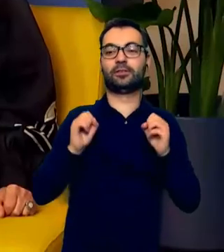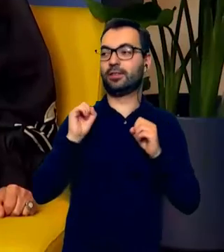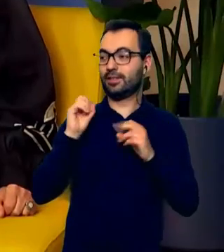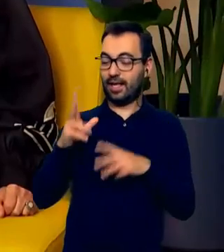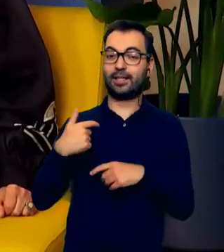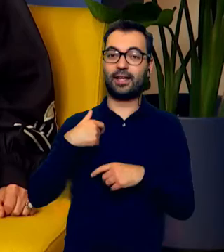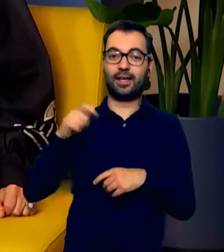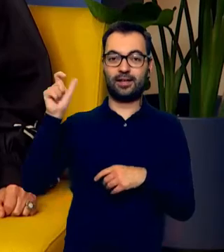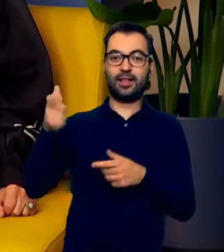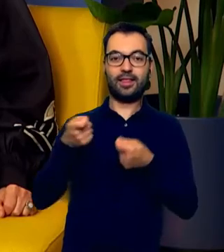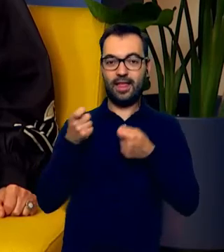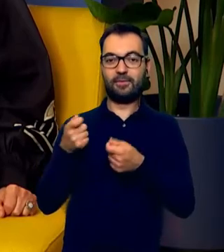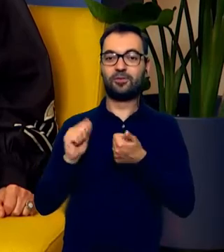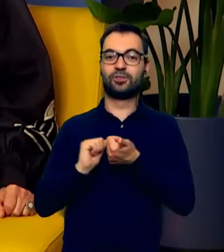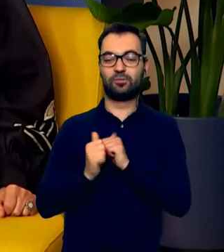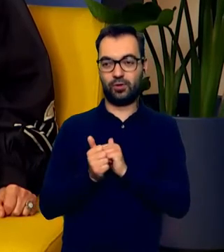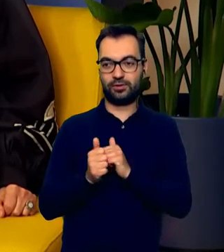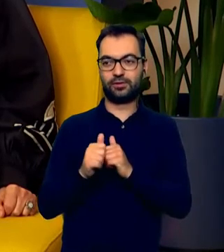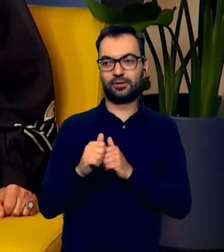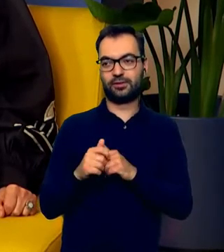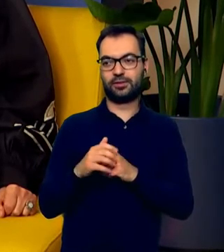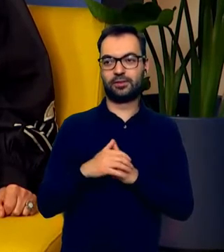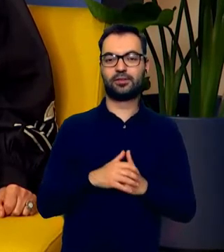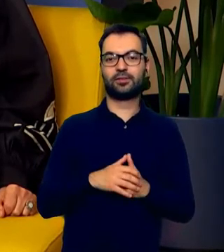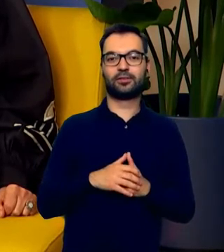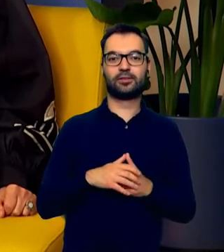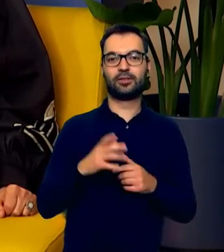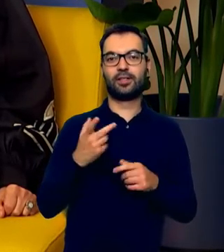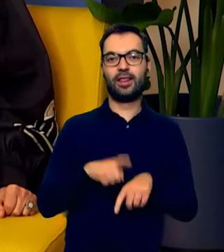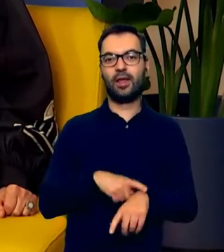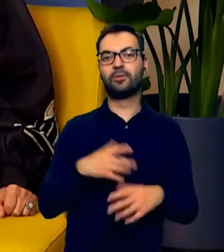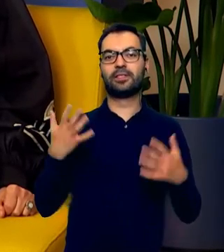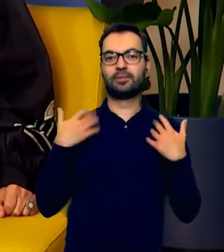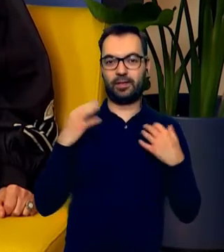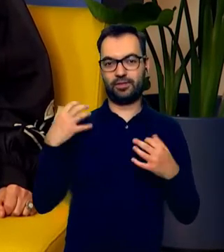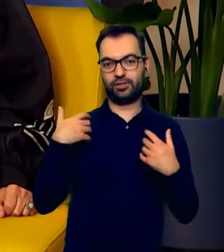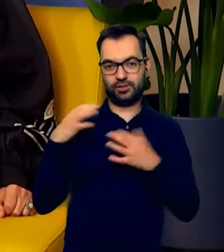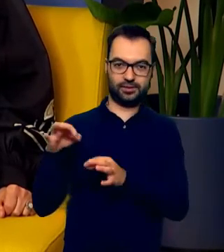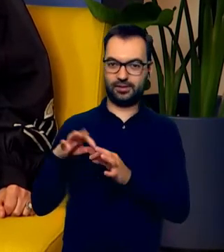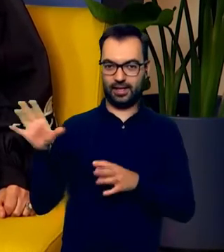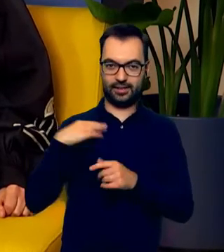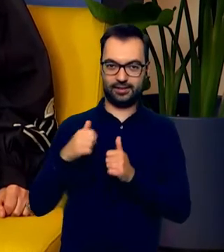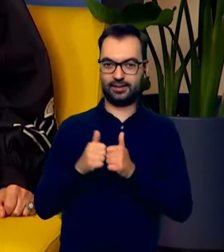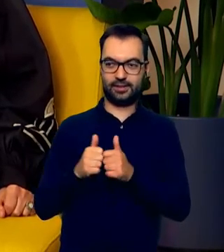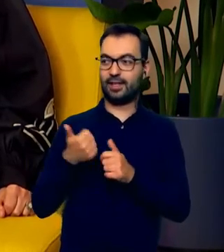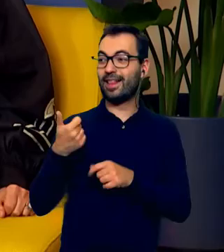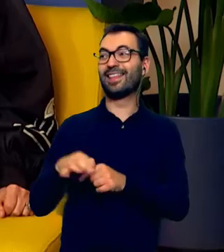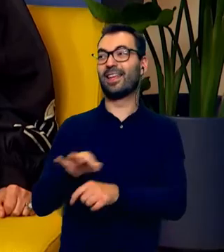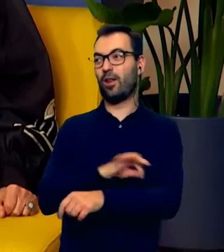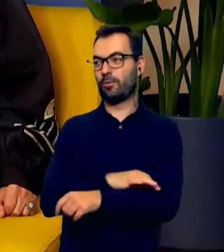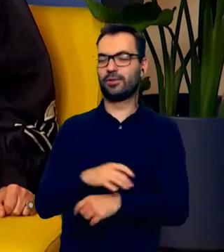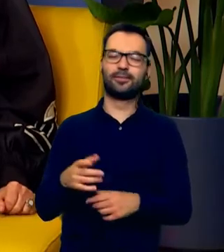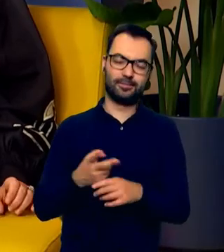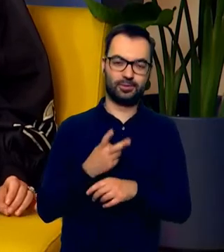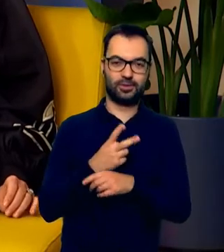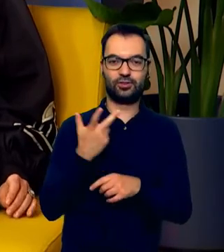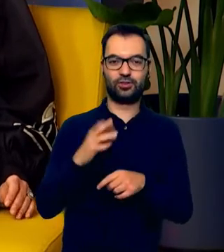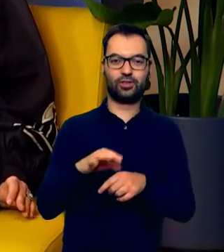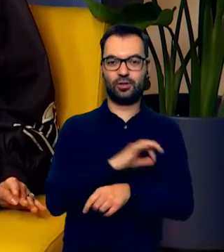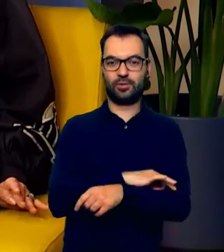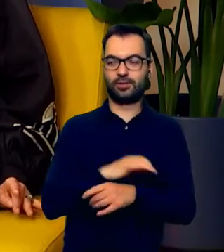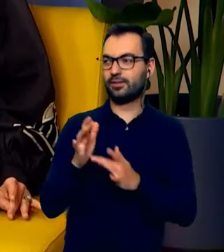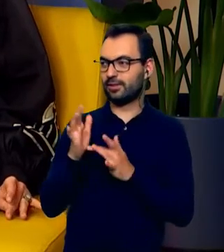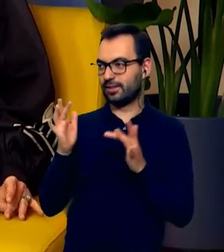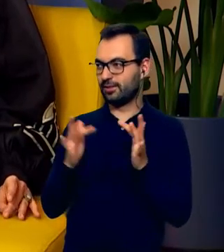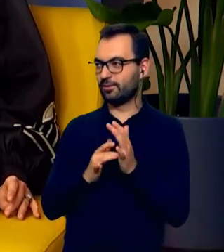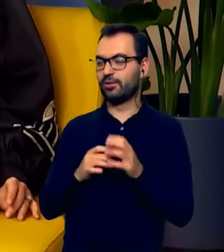Magdę namawiam na sport, prowadziłam ją na najdłuższy spacer w jej życiu. Kilometr. Nie, no to były 3 kilometry